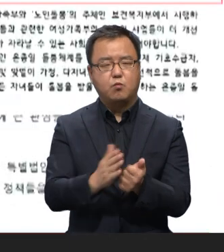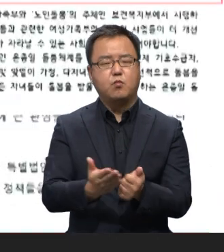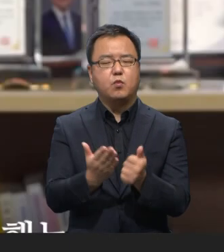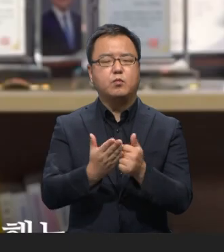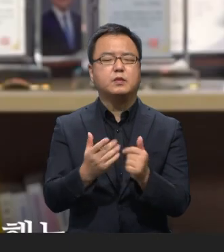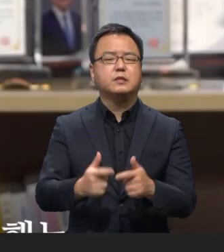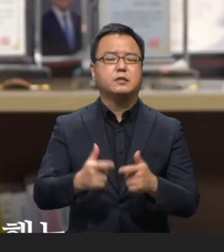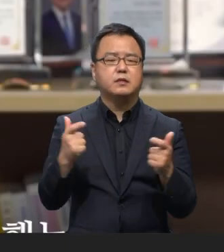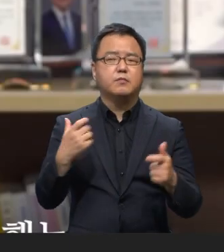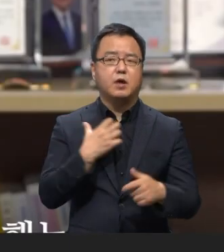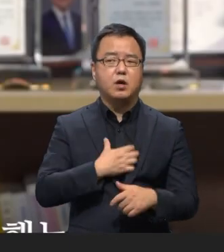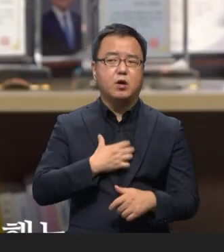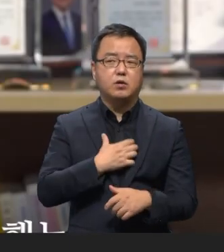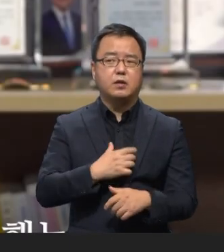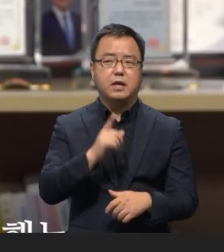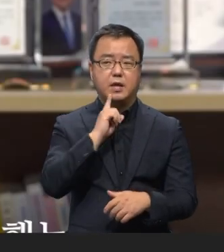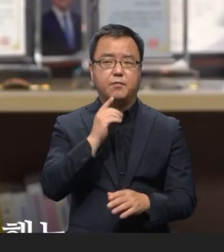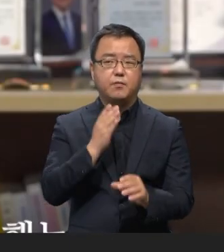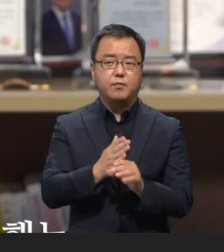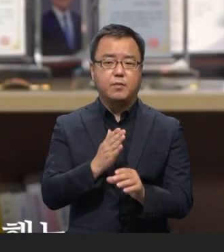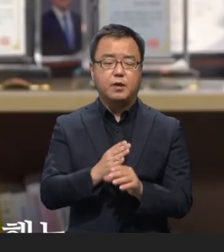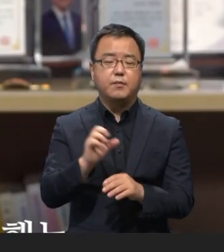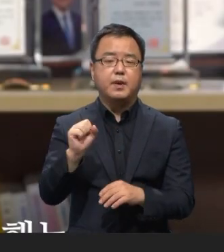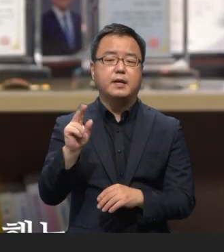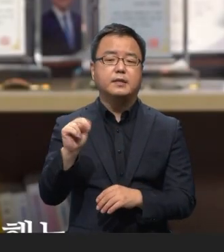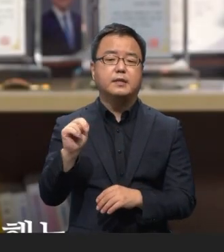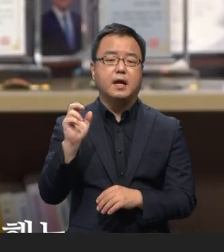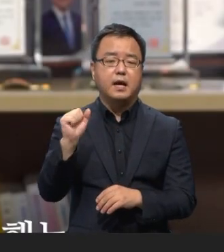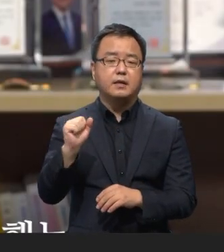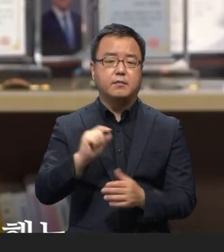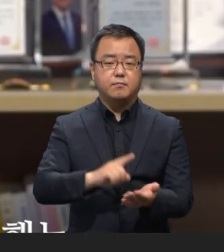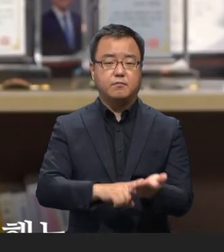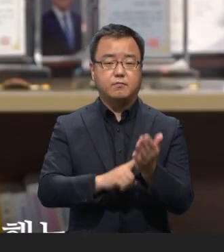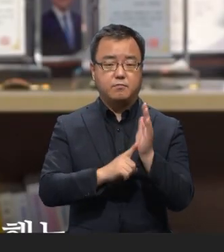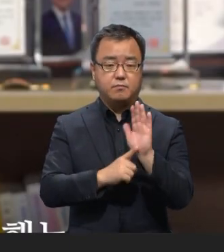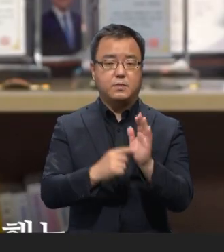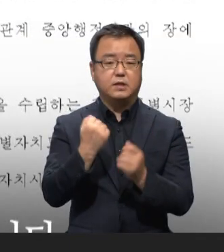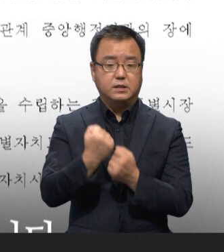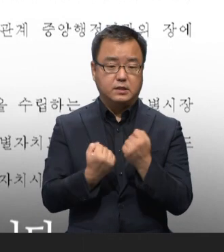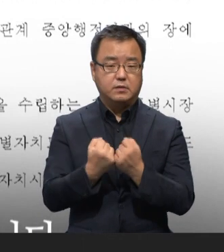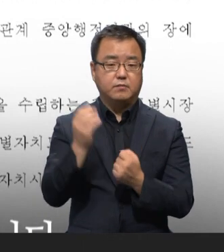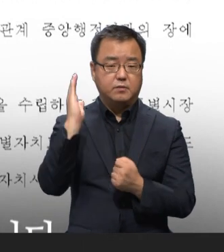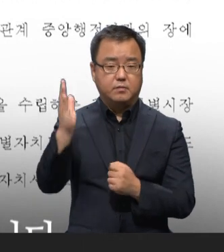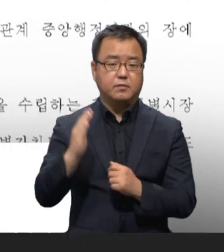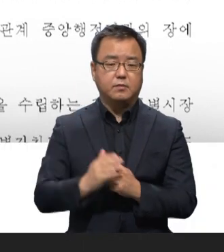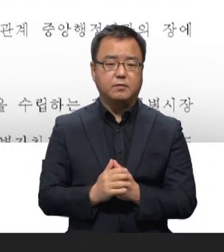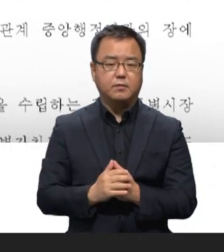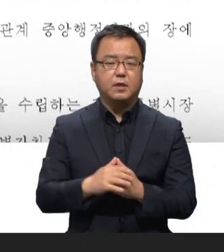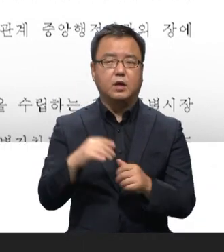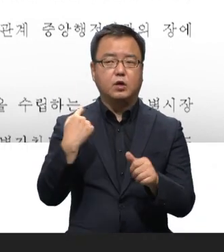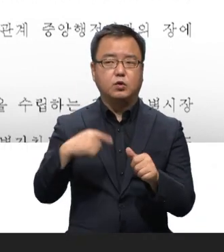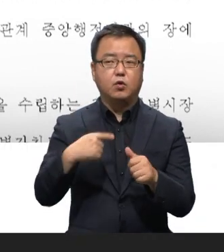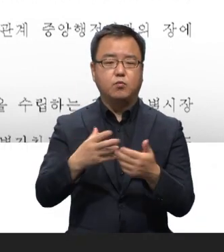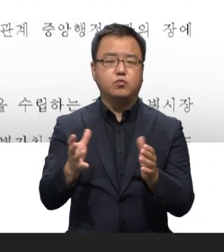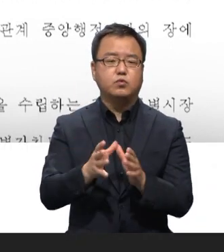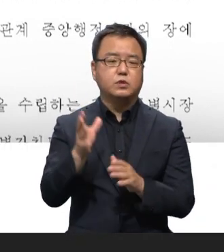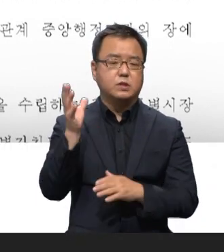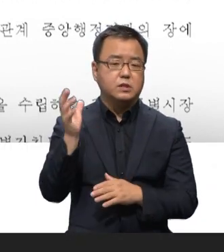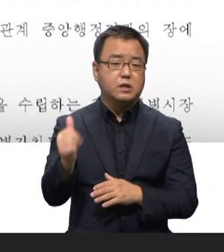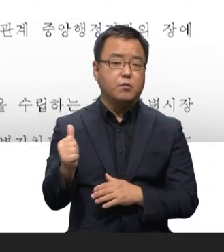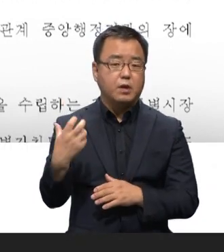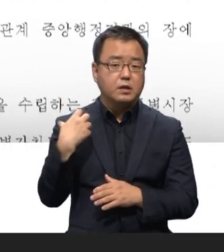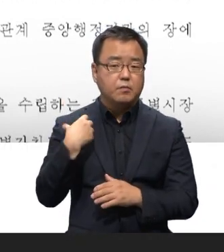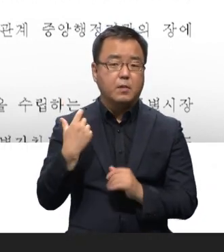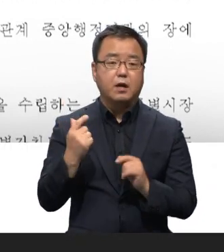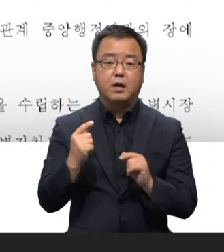겁니다 권 의원은 sns 계정을 통해 해명 방송까지 했습니다 의장 번에서 하는게 아닙니다